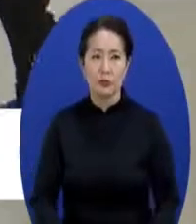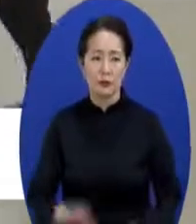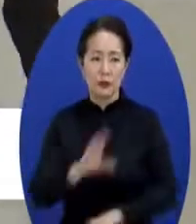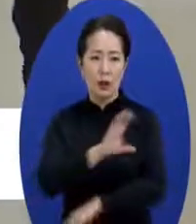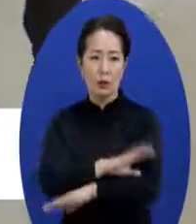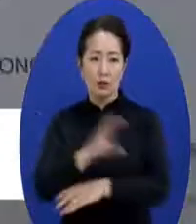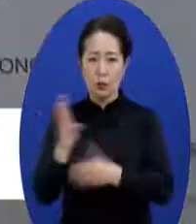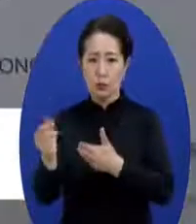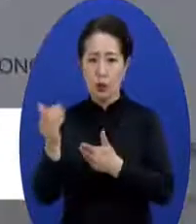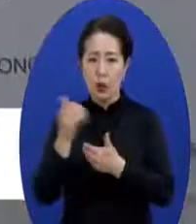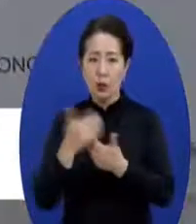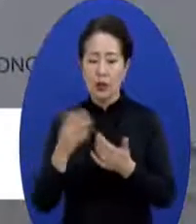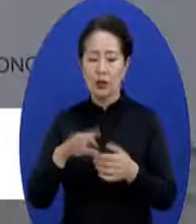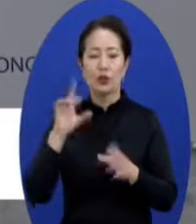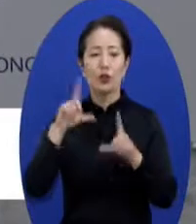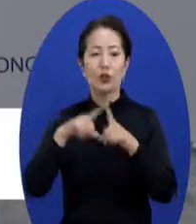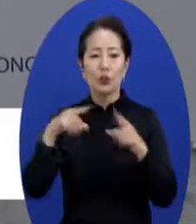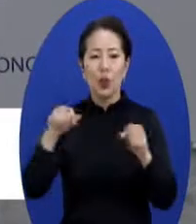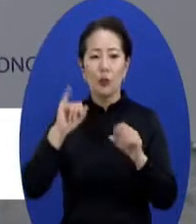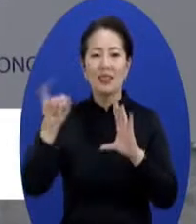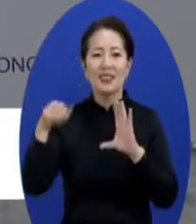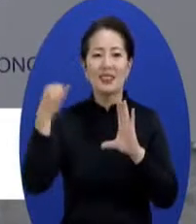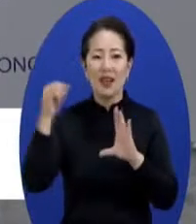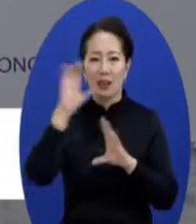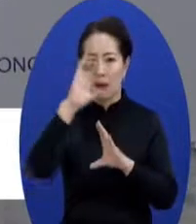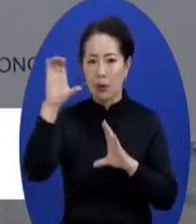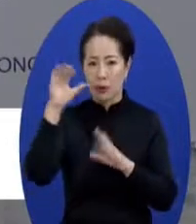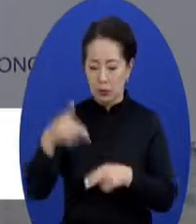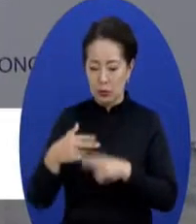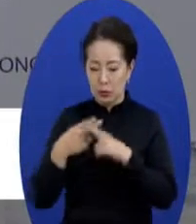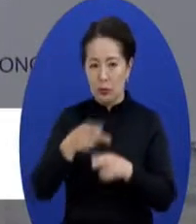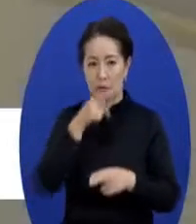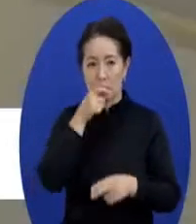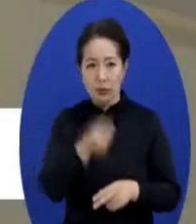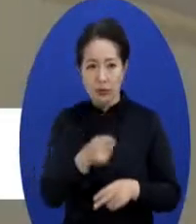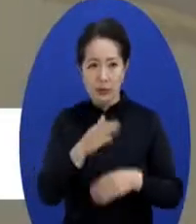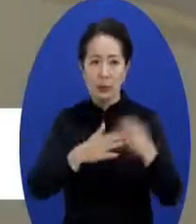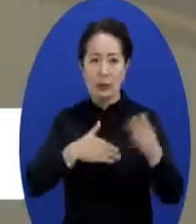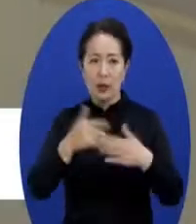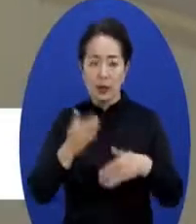Сургуулийн хөрөнгө оруулалтыг Япон улсын JICA олон улсын байгууллагын боцолтгүй тусламжаар барьж байгуулж байна.